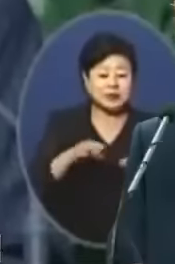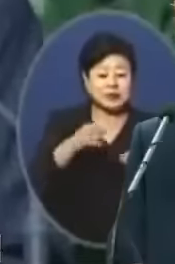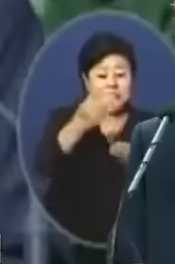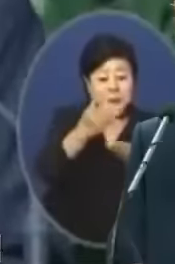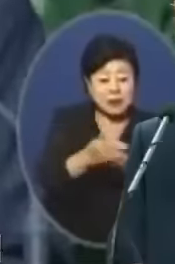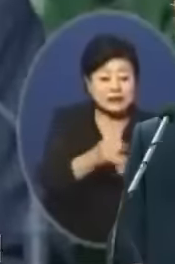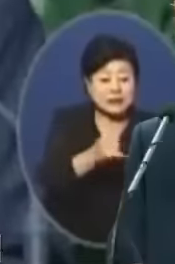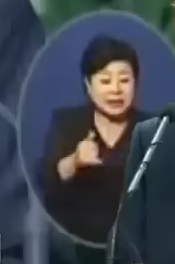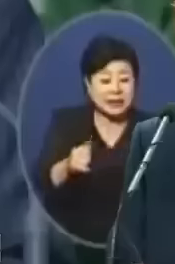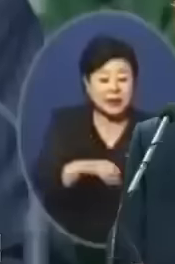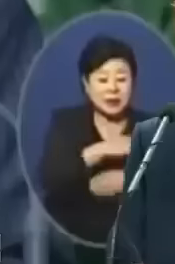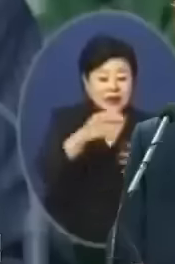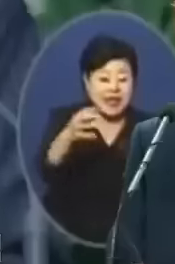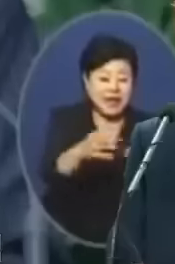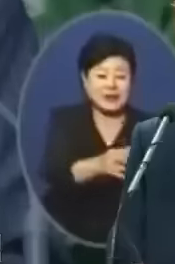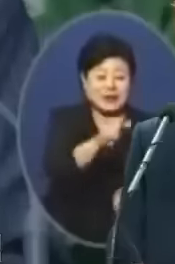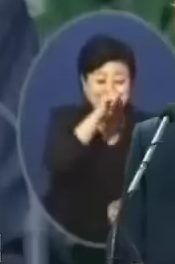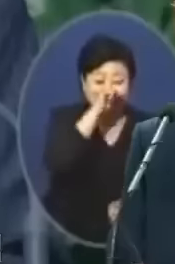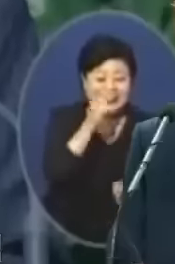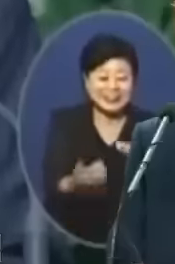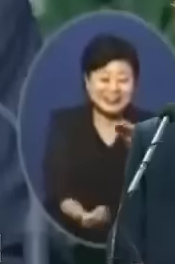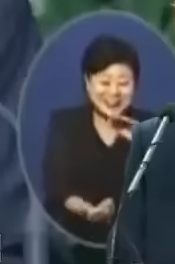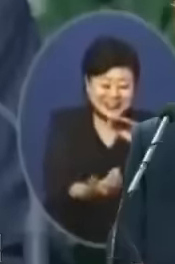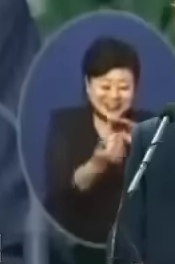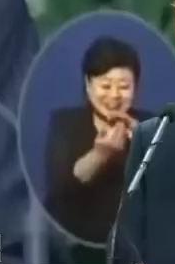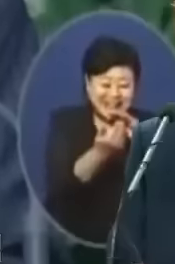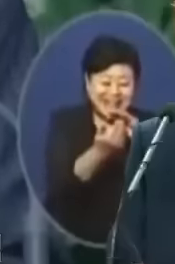입은 자들에게는 모든 것이 합력하여